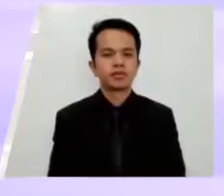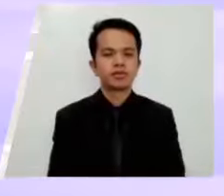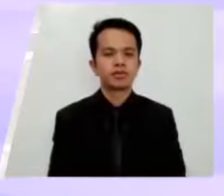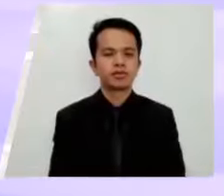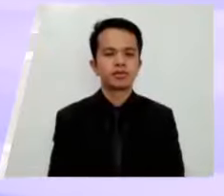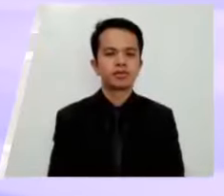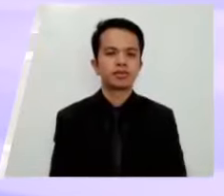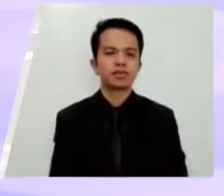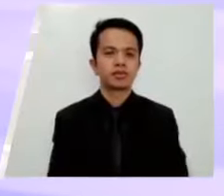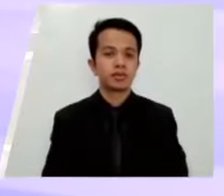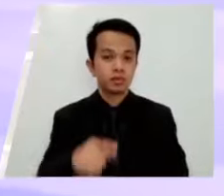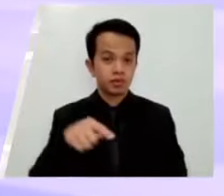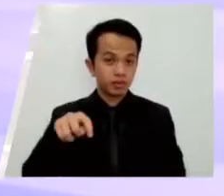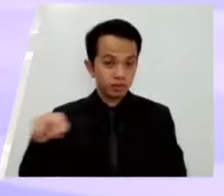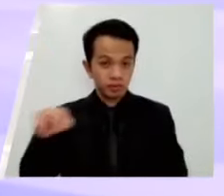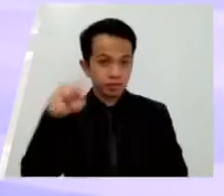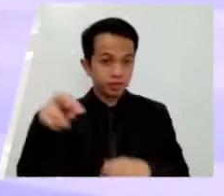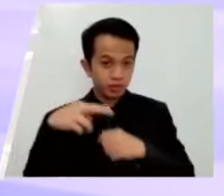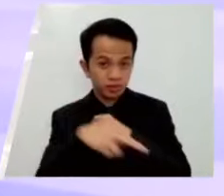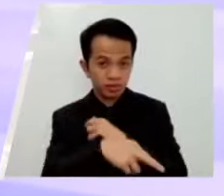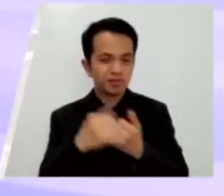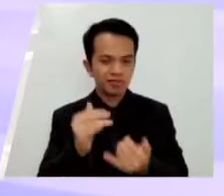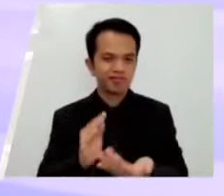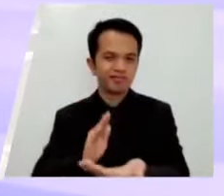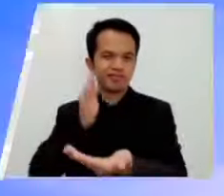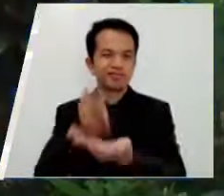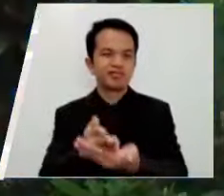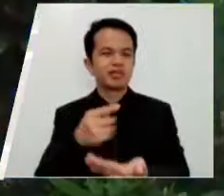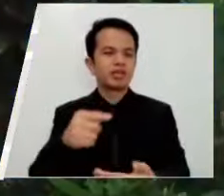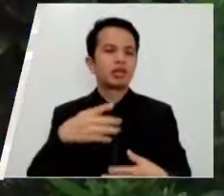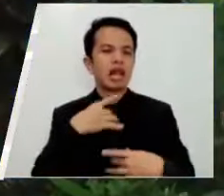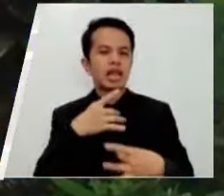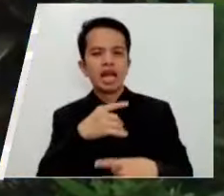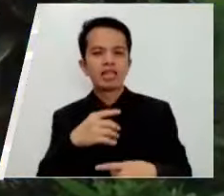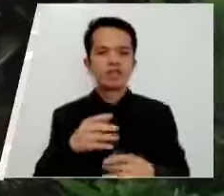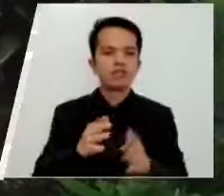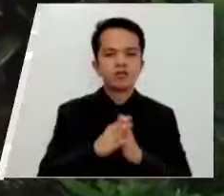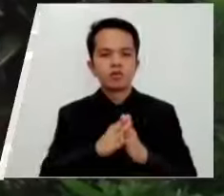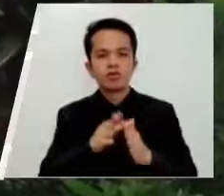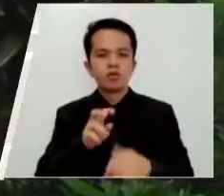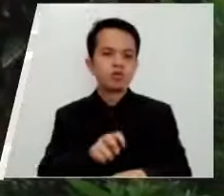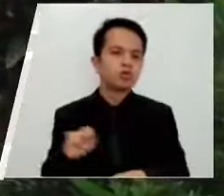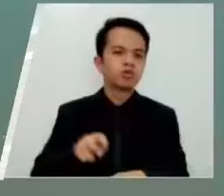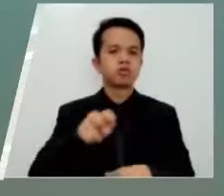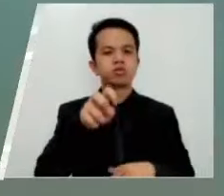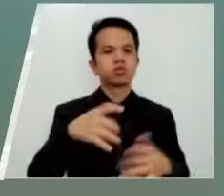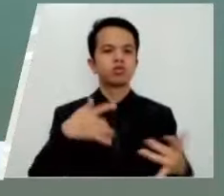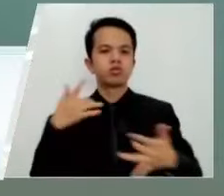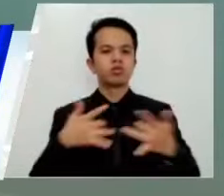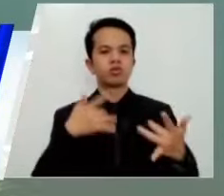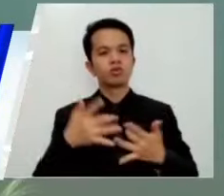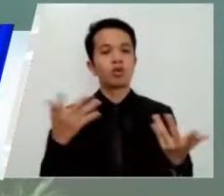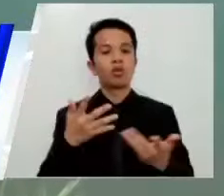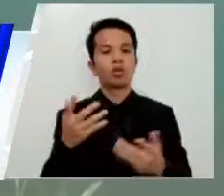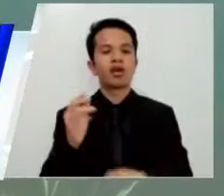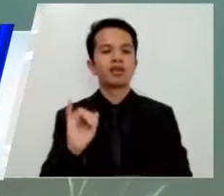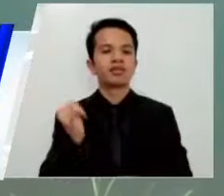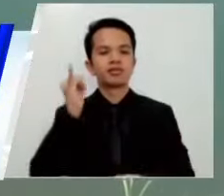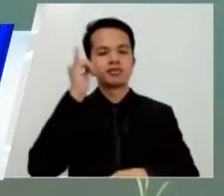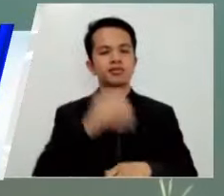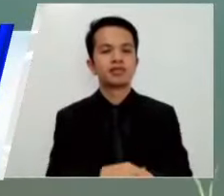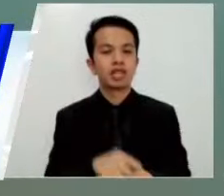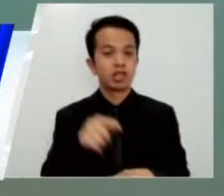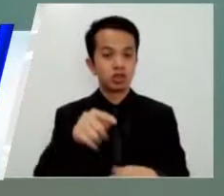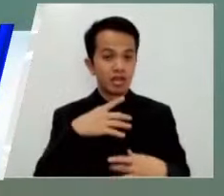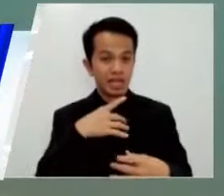Adventure by the River ang dinarayo ng mga naghahanap ng adrenaline rush sa Bintar, Ilocos Norte. At para sa mga gustong subukan